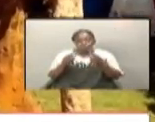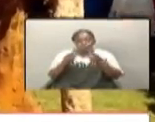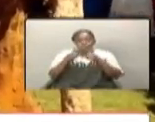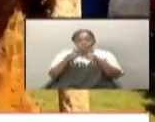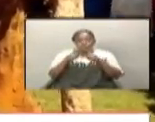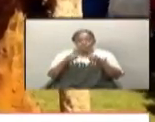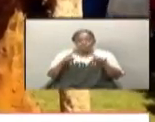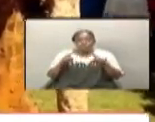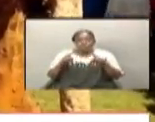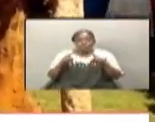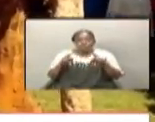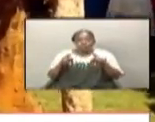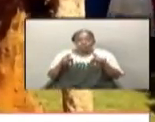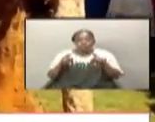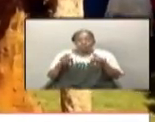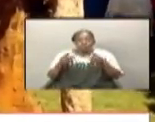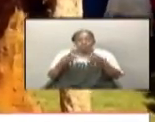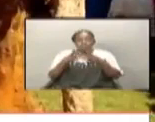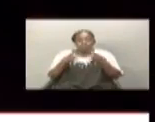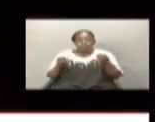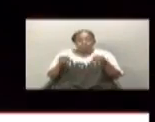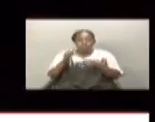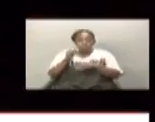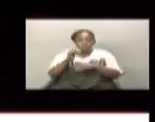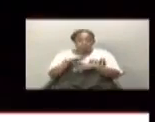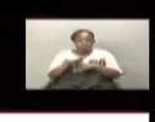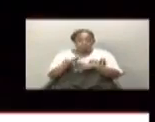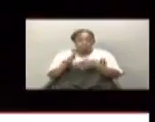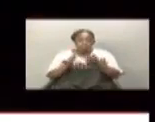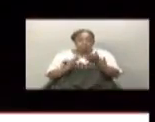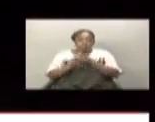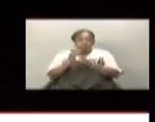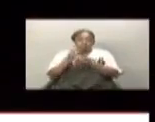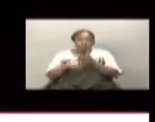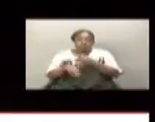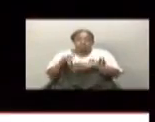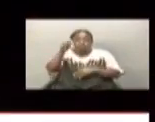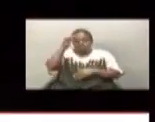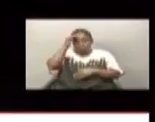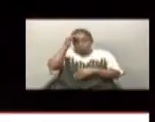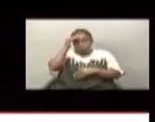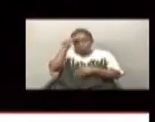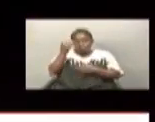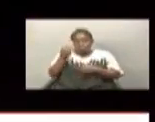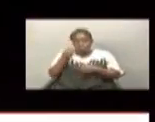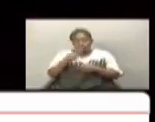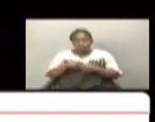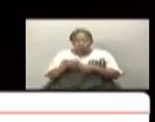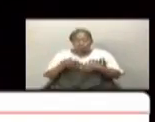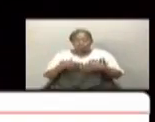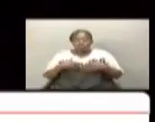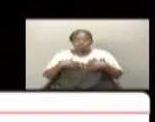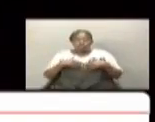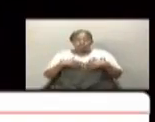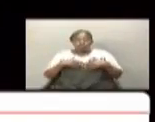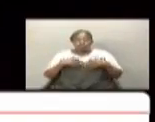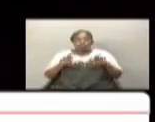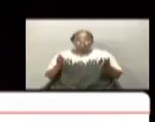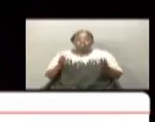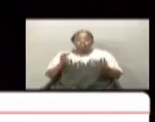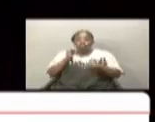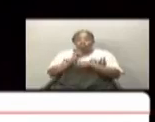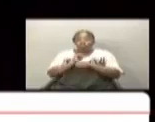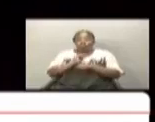nayina baba bambi tufiiriddwa nnyo ddala ddala. Ekyamazima poliisi kano ke kaseera tuveeyo tukole omulimu